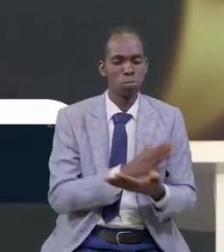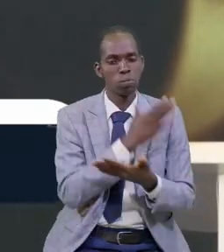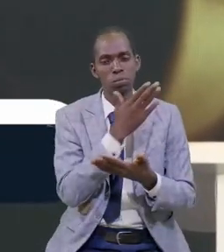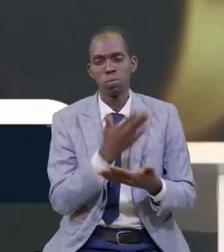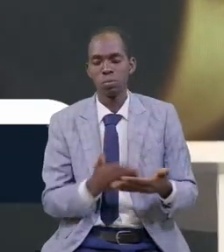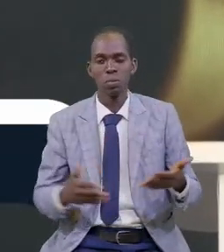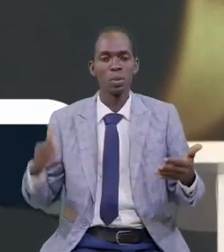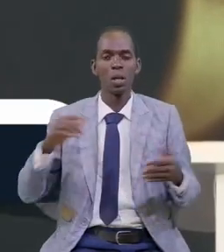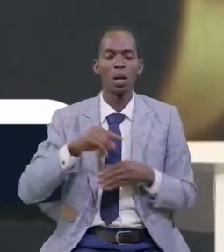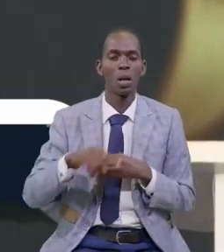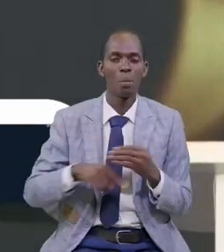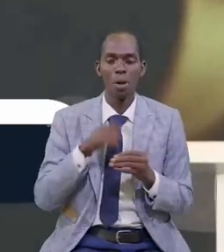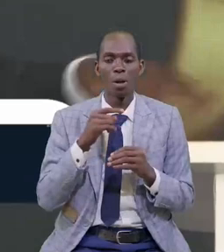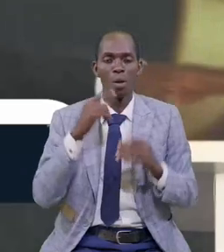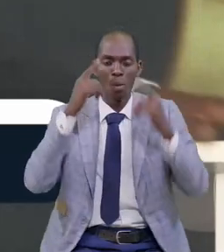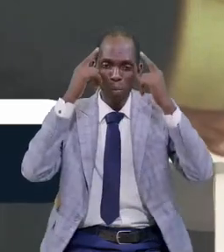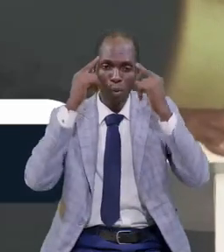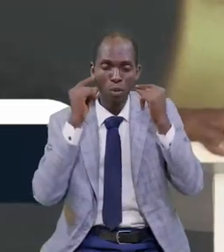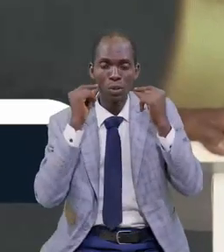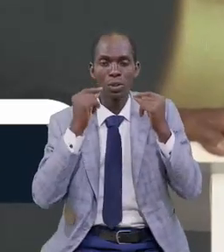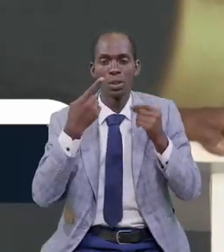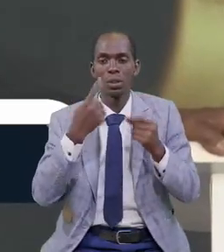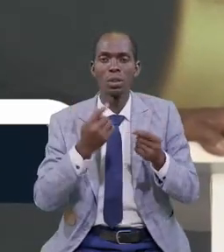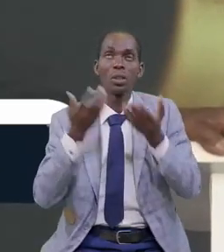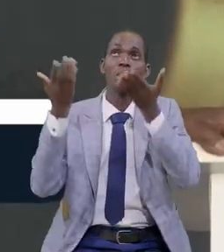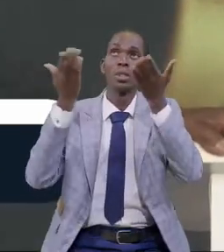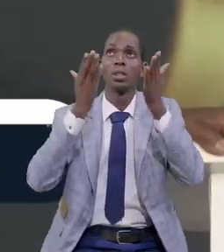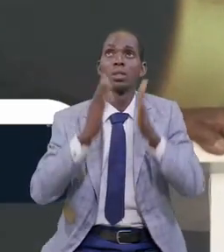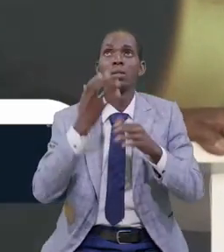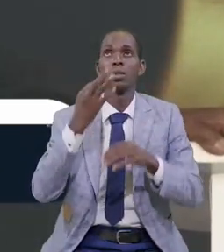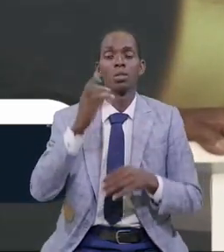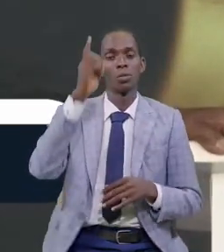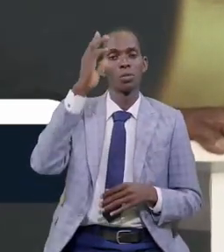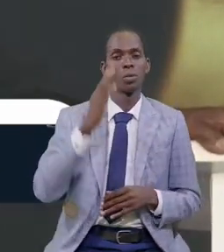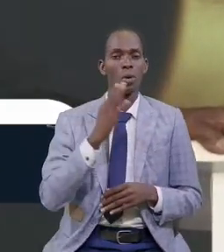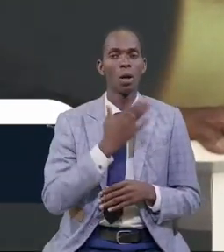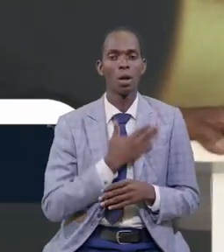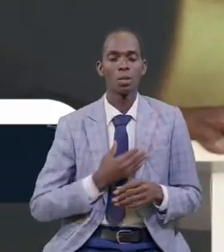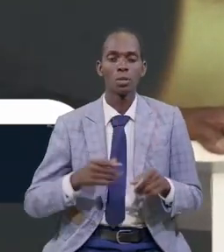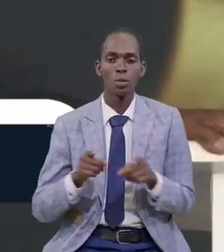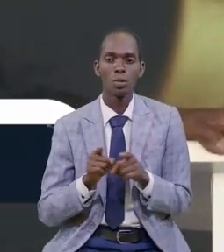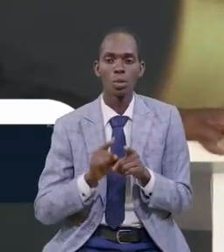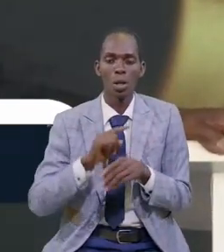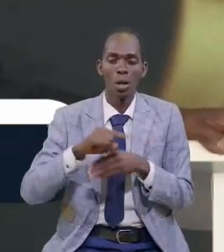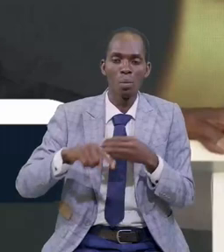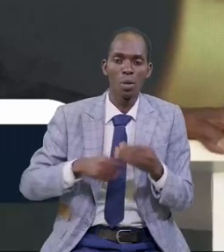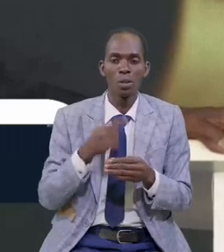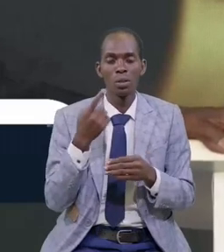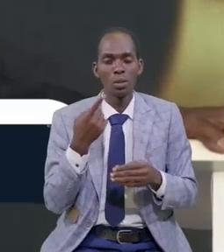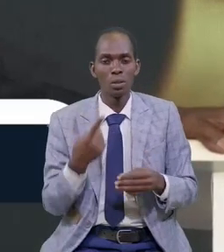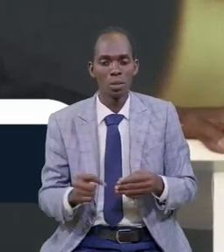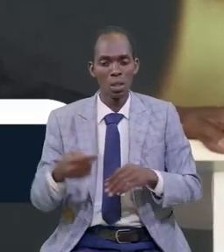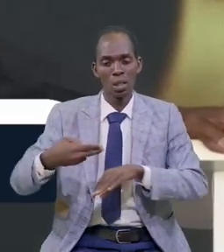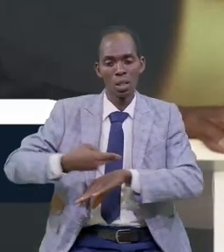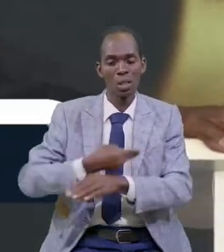il chante le cantique de Moïse le serviteur de Dieu et le cantique de l'agneau en disant